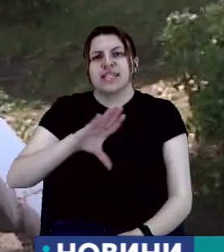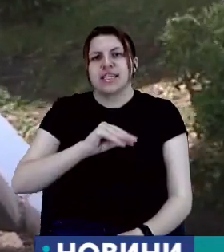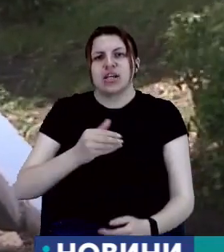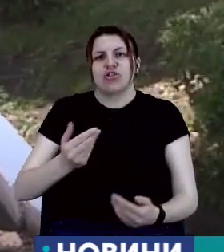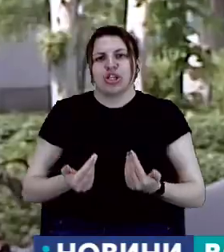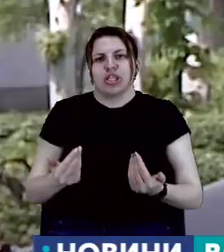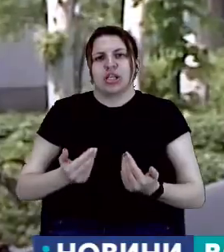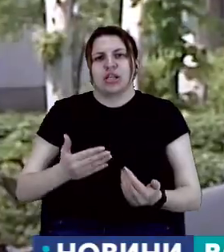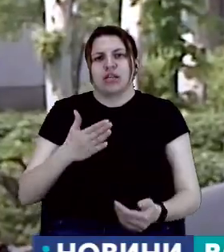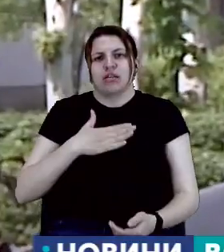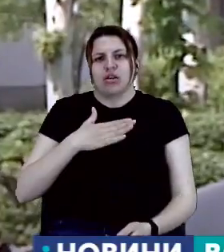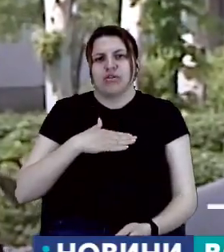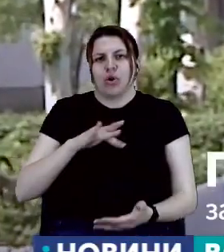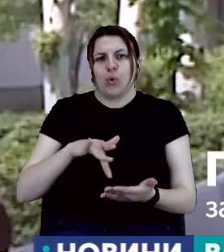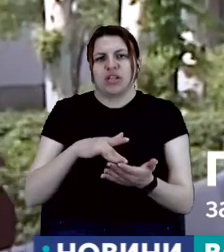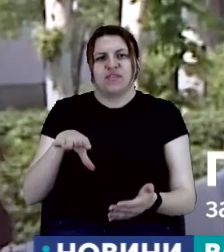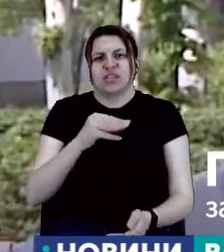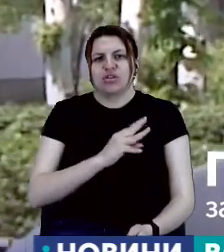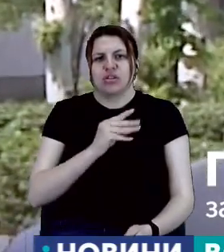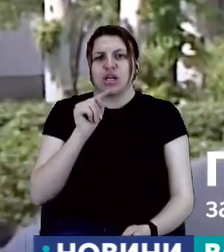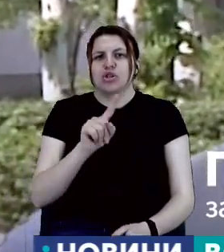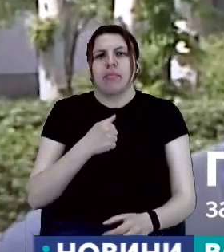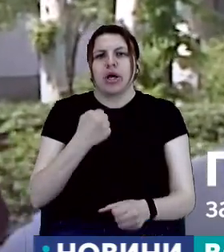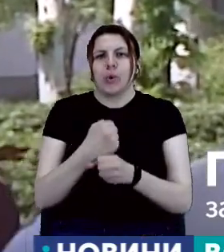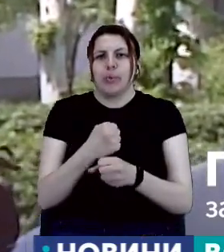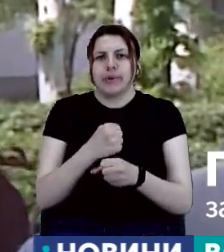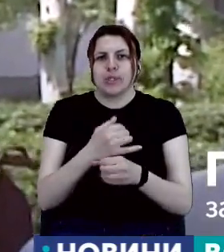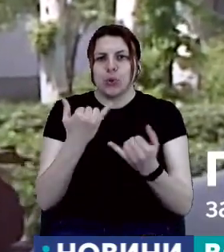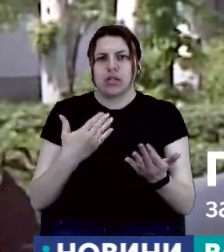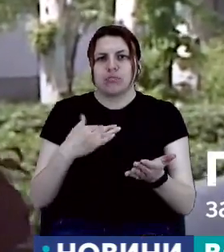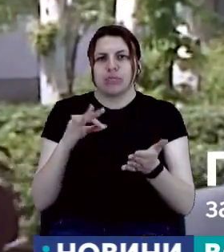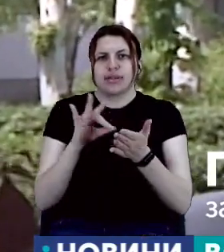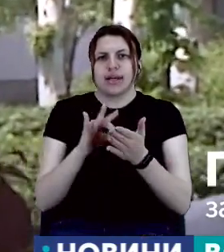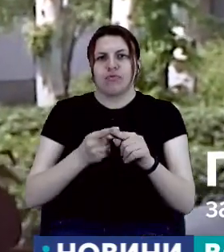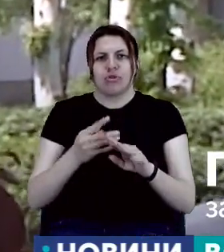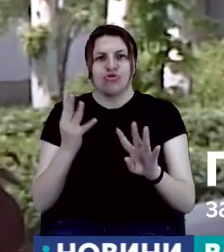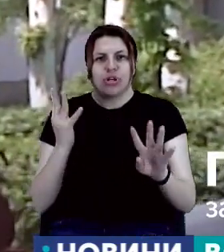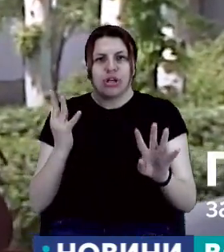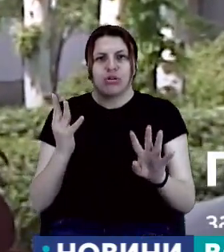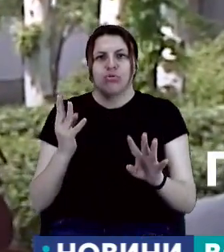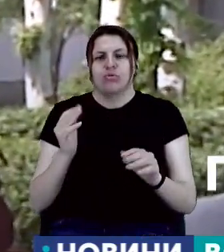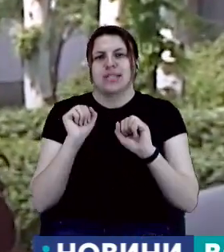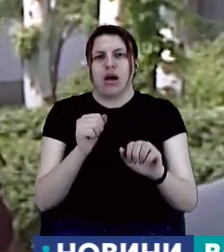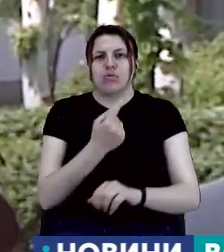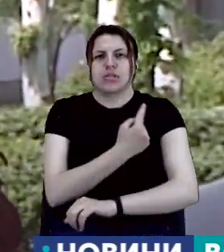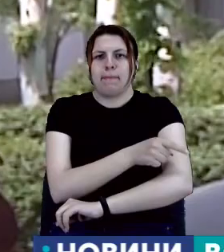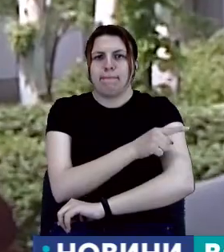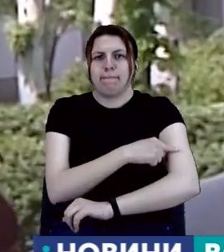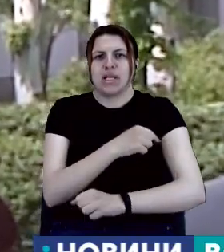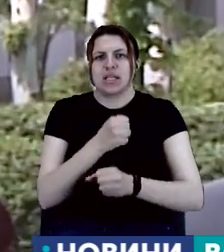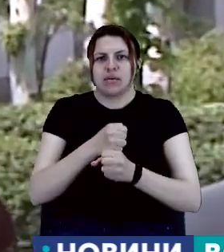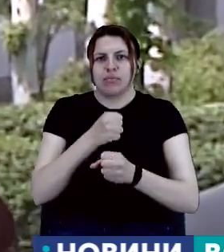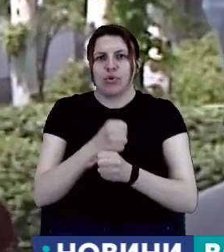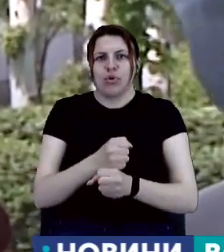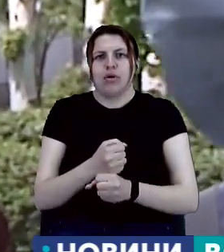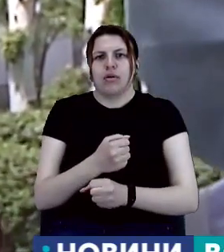всі бажаючі. Те, що ми робимо сьогодні, наша мета – це в першу чергу захист медперсоналу. Медсестер, медбратів, лікарів,